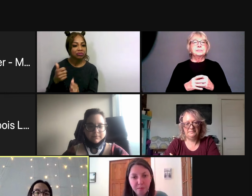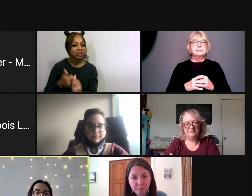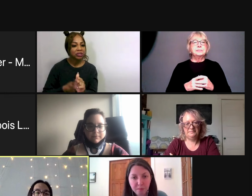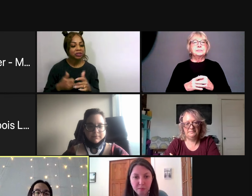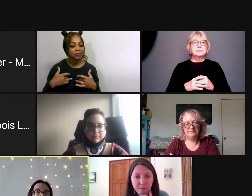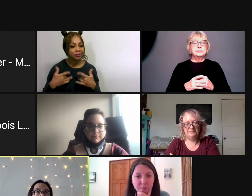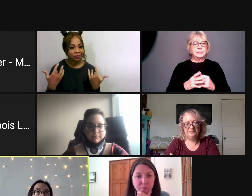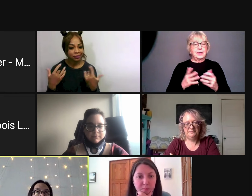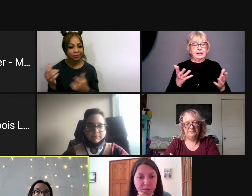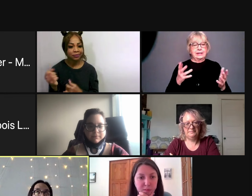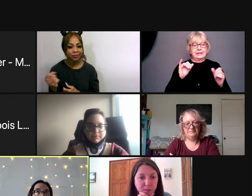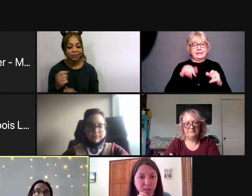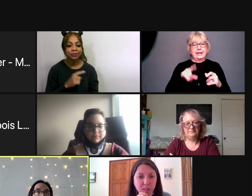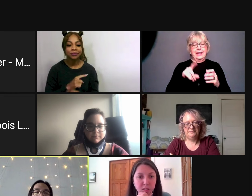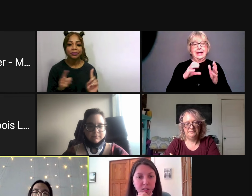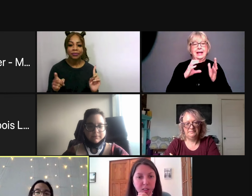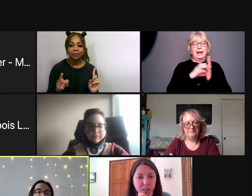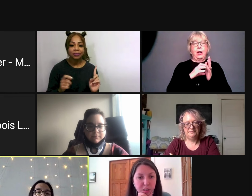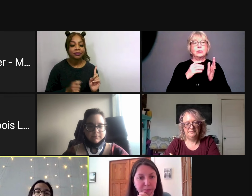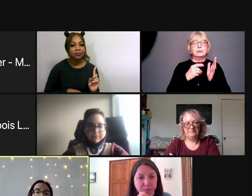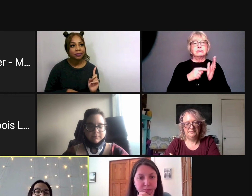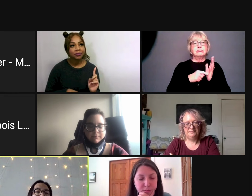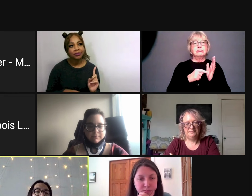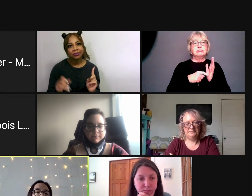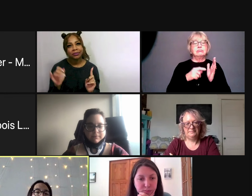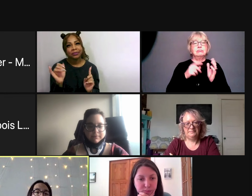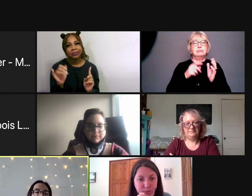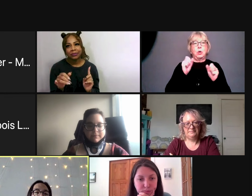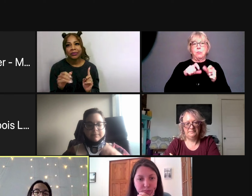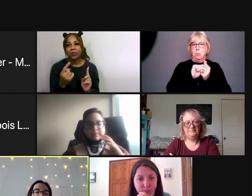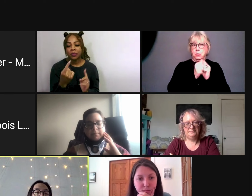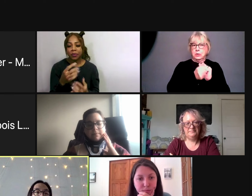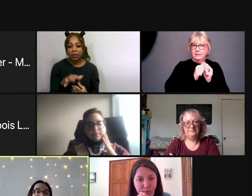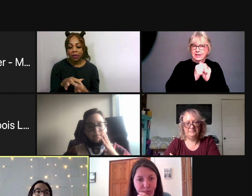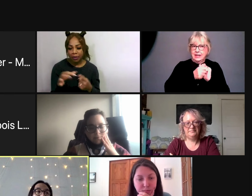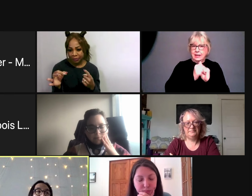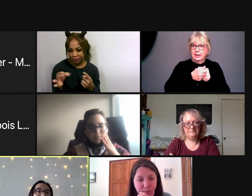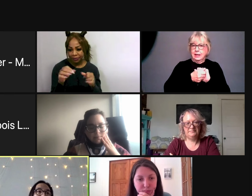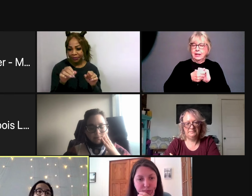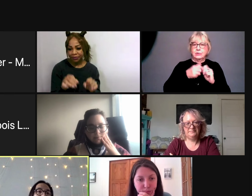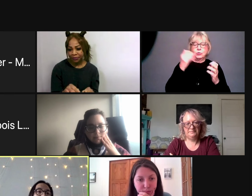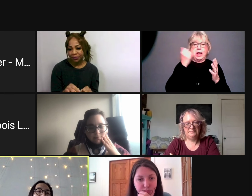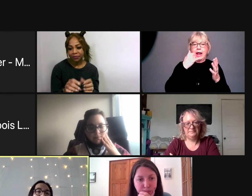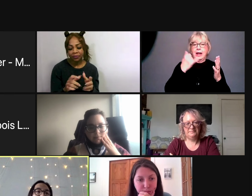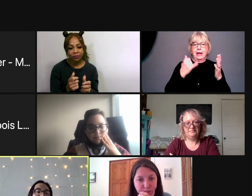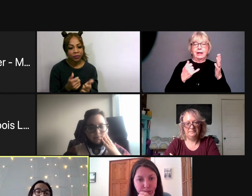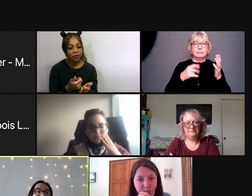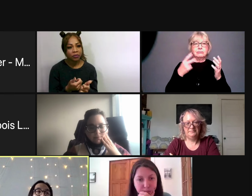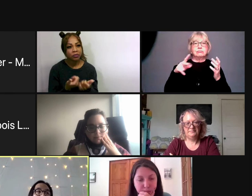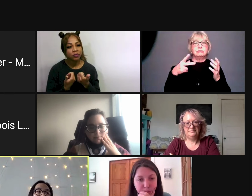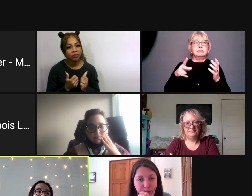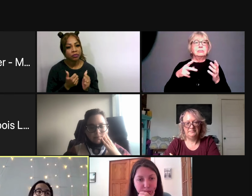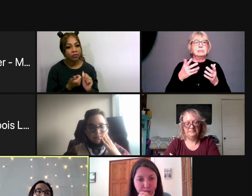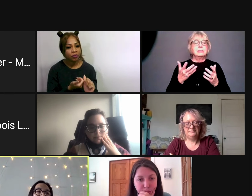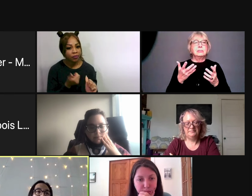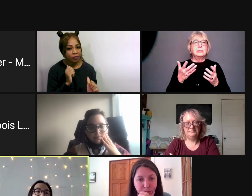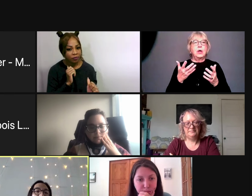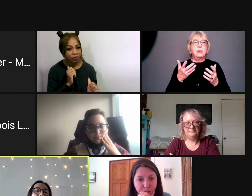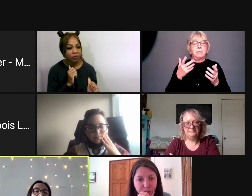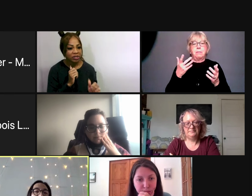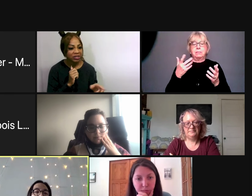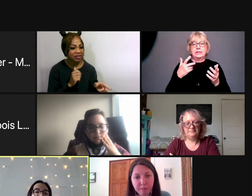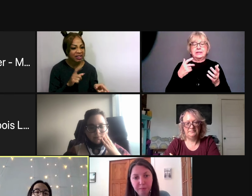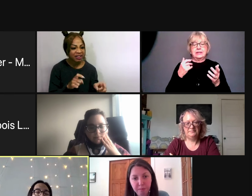ces clauses se modifient constamment d'un contexte artistique à un autre mais c'est aussi une des façons pour nous de